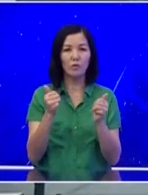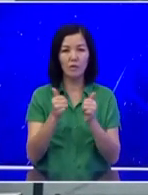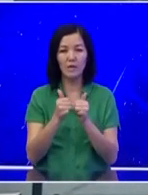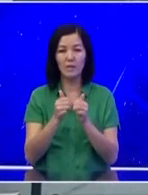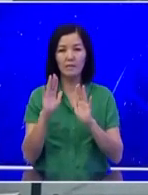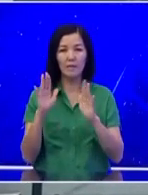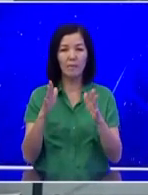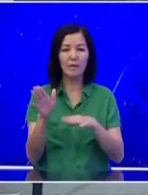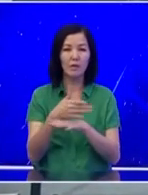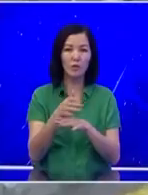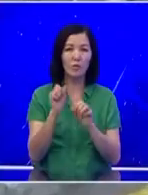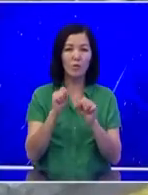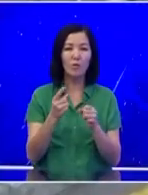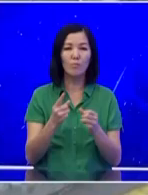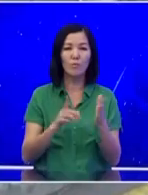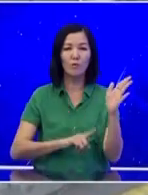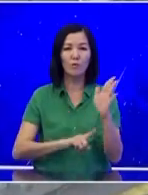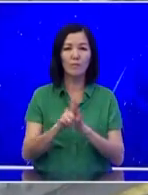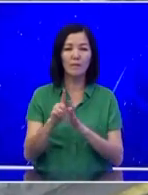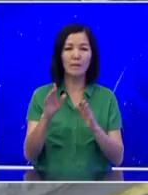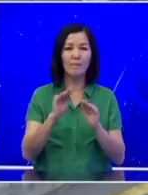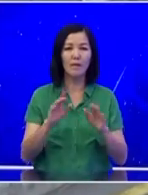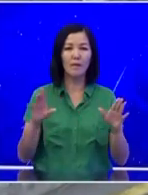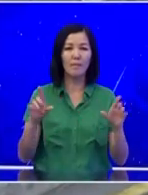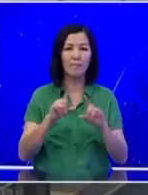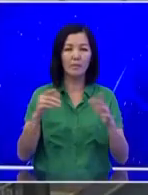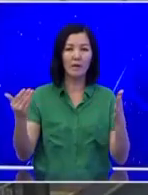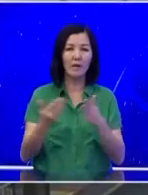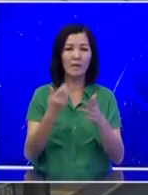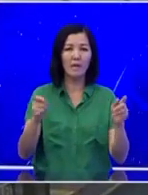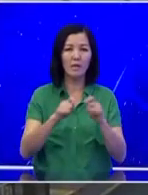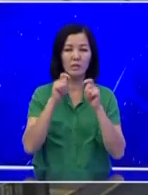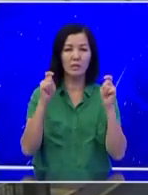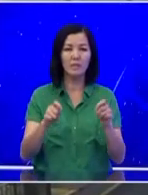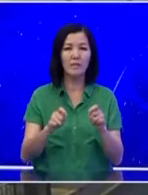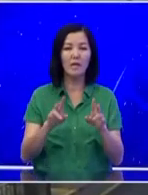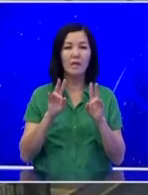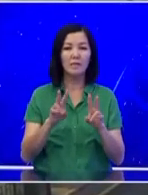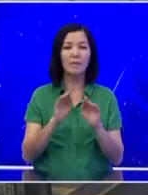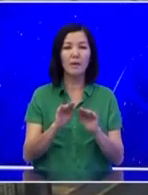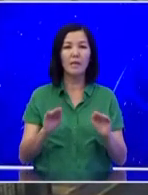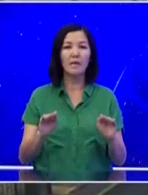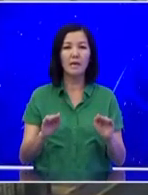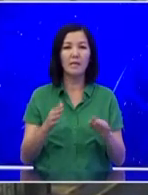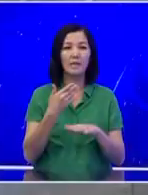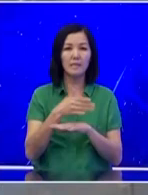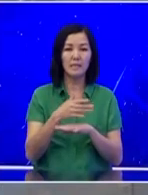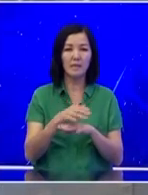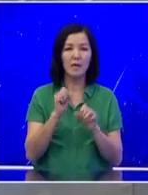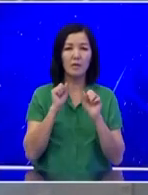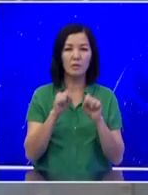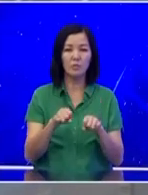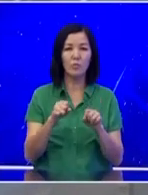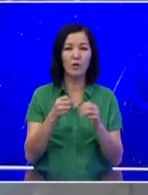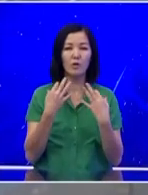саябаққа бара алады. Бүгіннен бастап елде балабақшалар қайта іске қосылды. Сондықтан тек бүлдіршіндерге ғана сыртқа шығуға рұқсат.